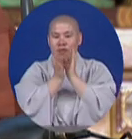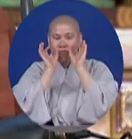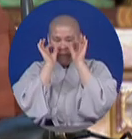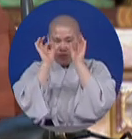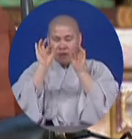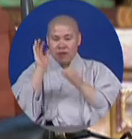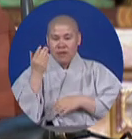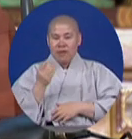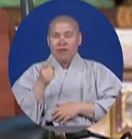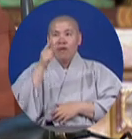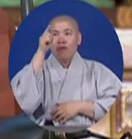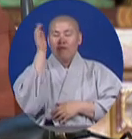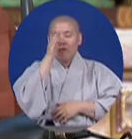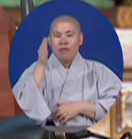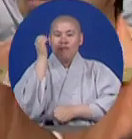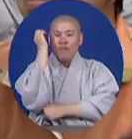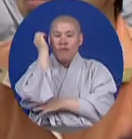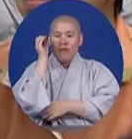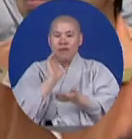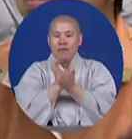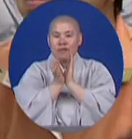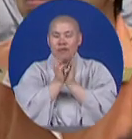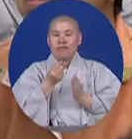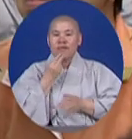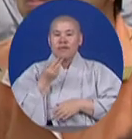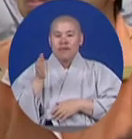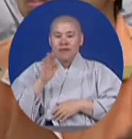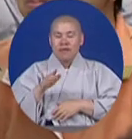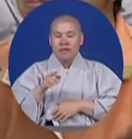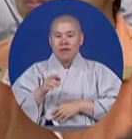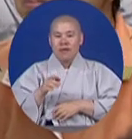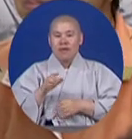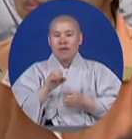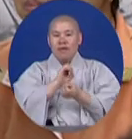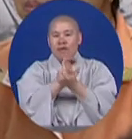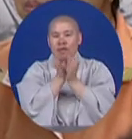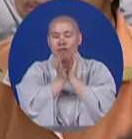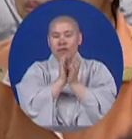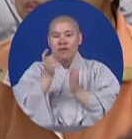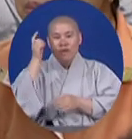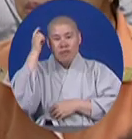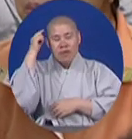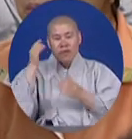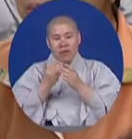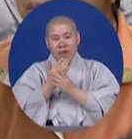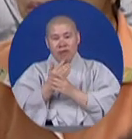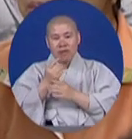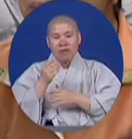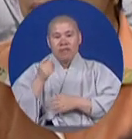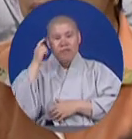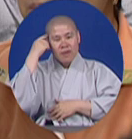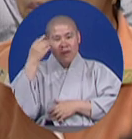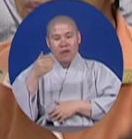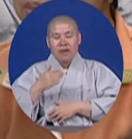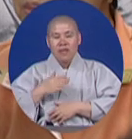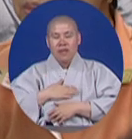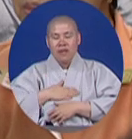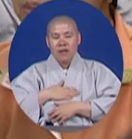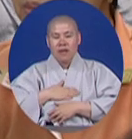허공은 본래 꽃이 없어요. 그런데 그 꽃이 왜 생겼나? 자기 눈에서 왔다, 이거예요.